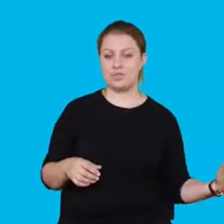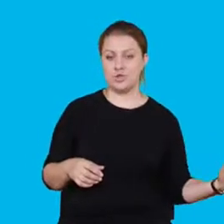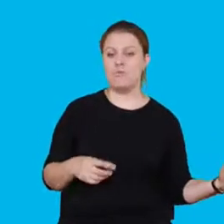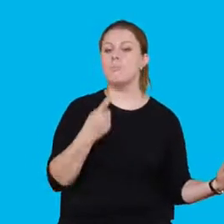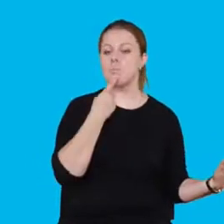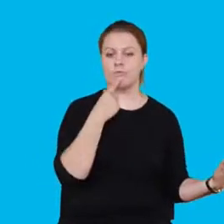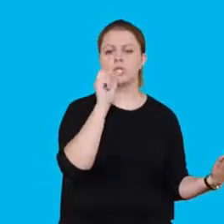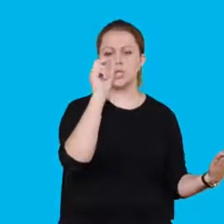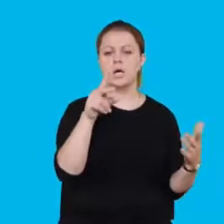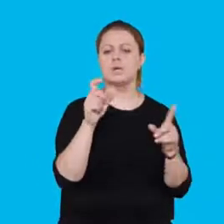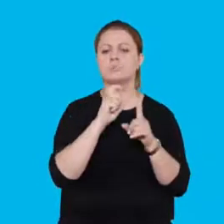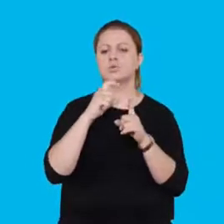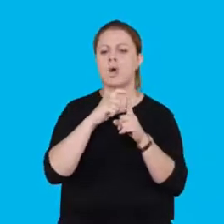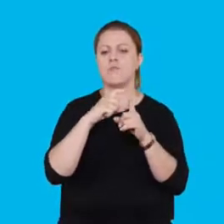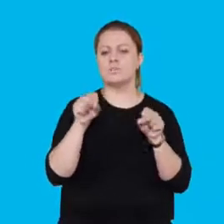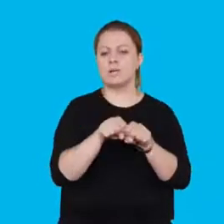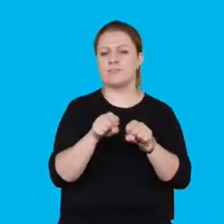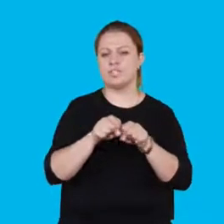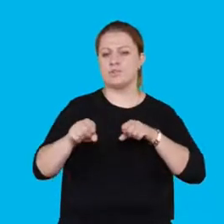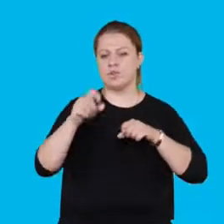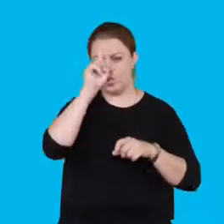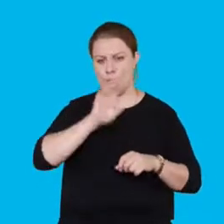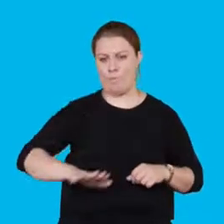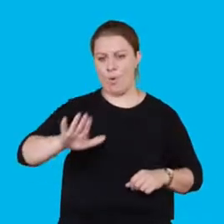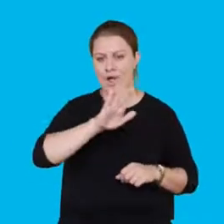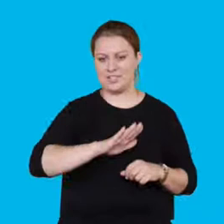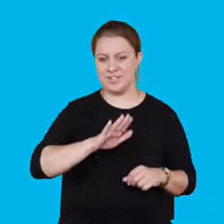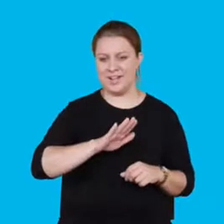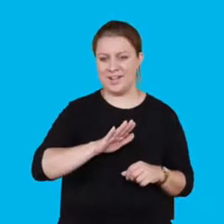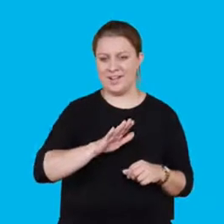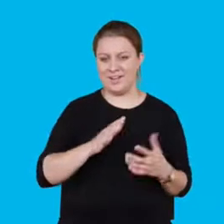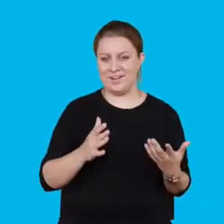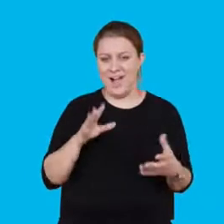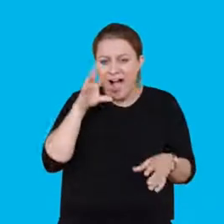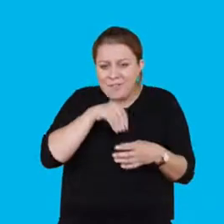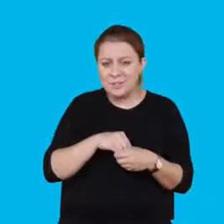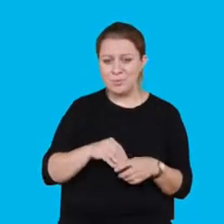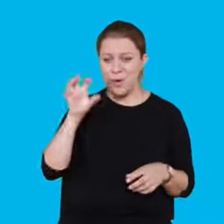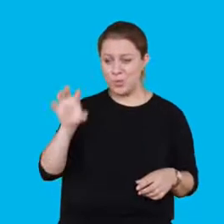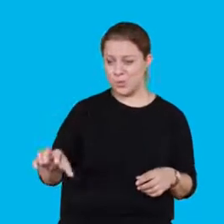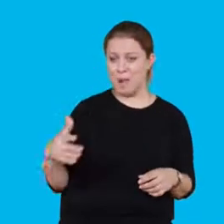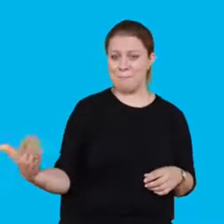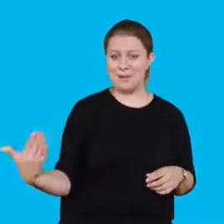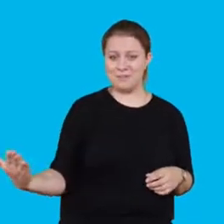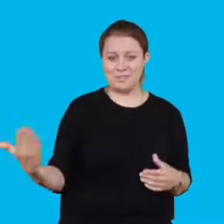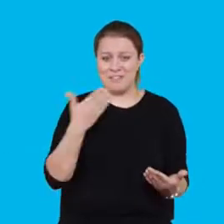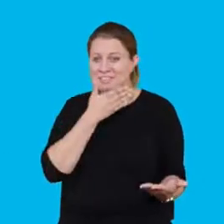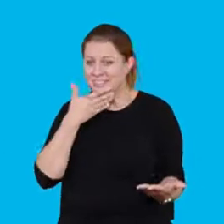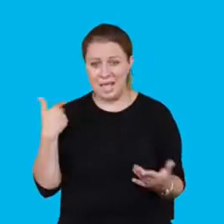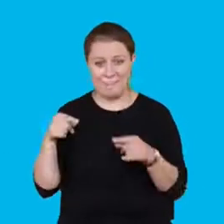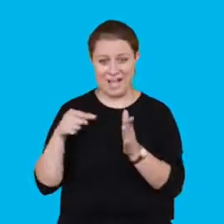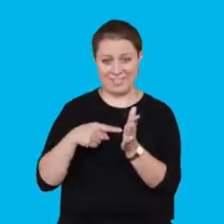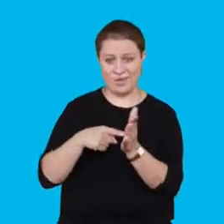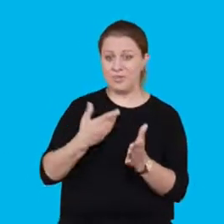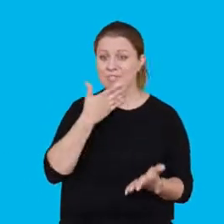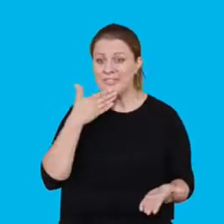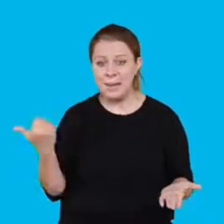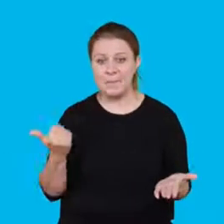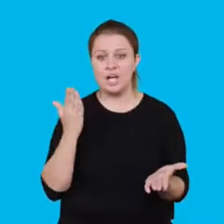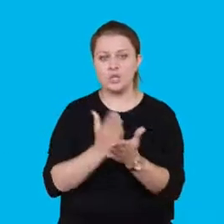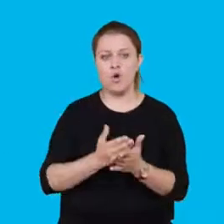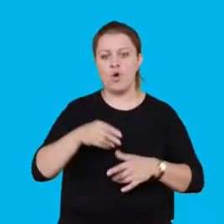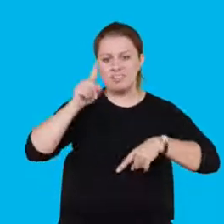prawdziwe. I tam w zasadzie nie ma miejsca na sprawiedliwość społeczną. Jest naturalna hierarchia. I wręcz, że tak powiem,